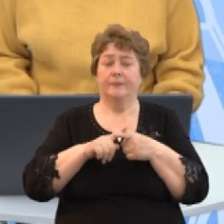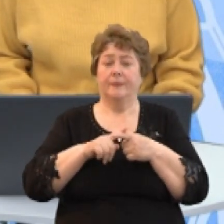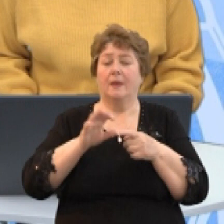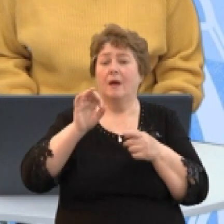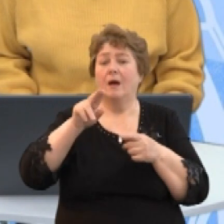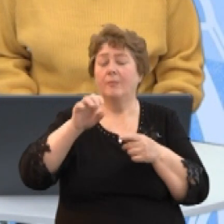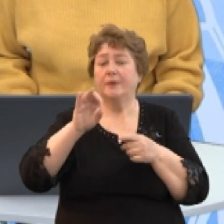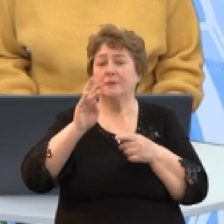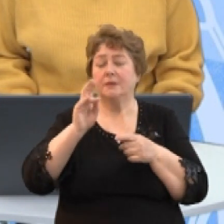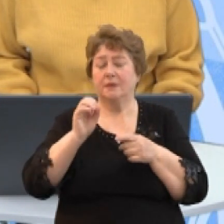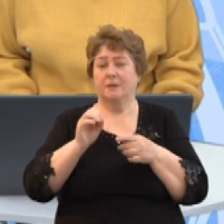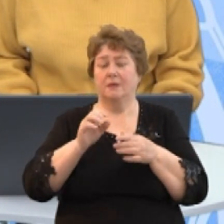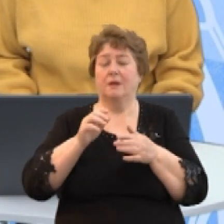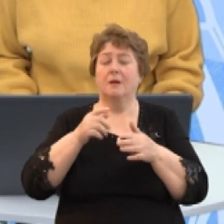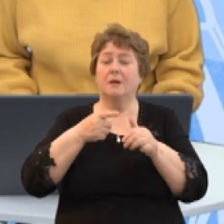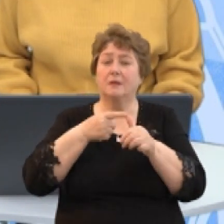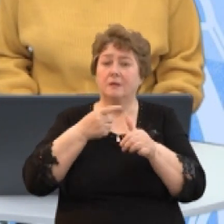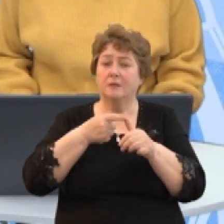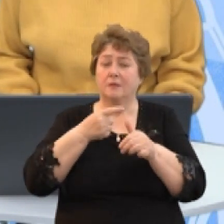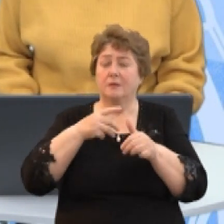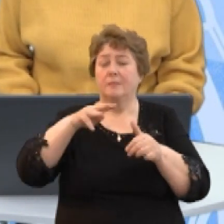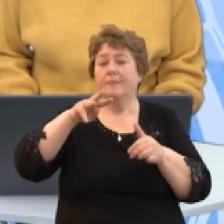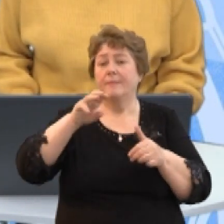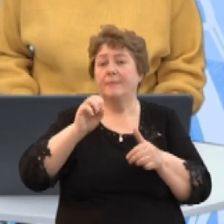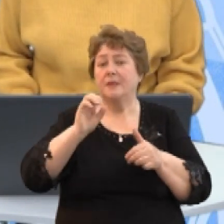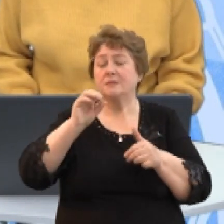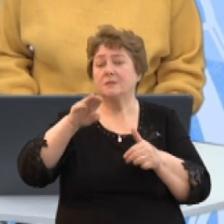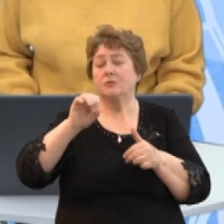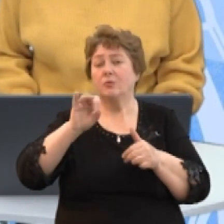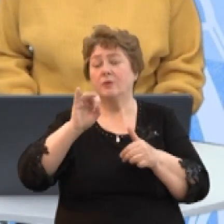определение выраженные местоимение